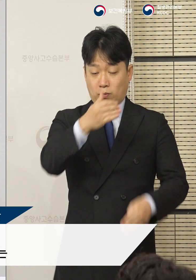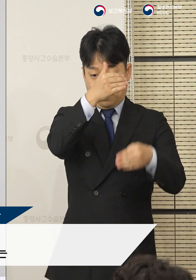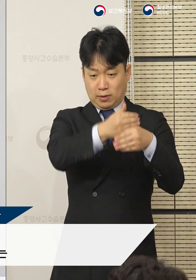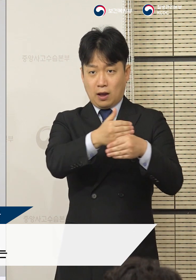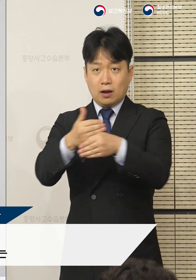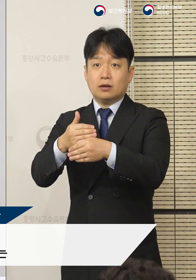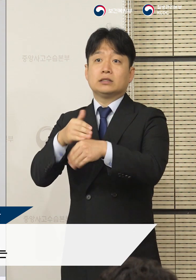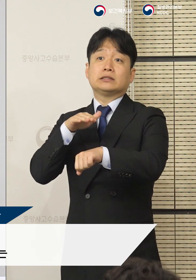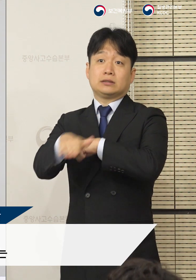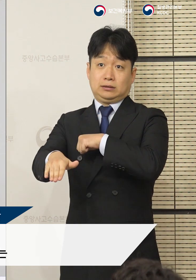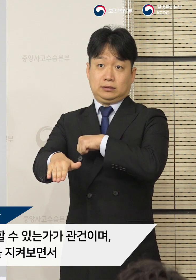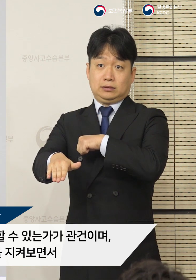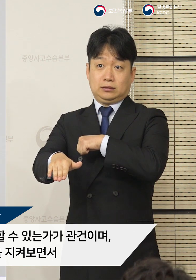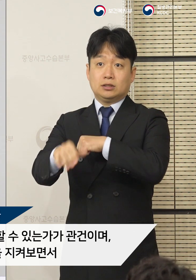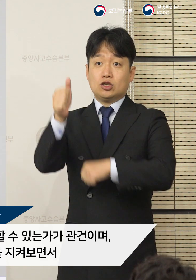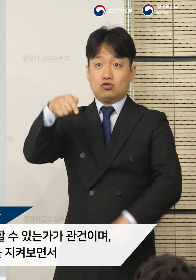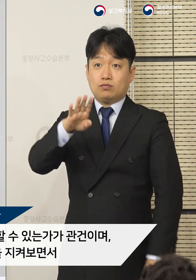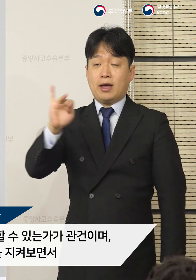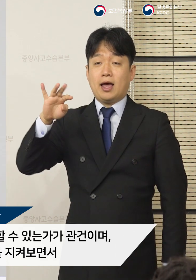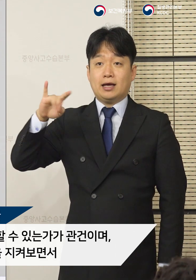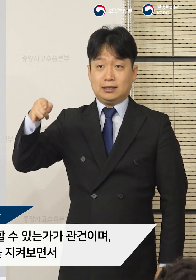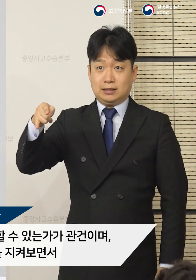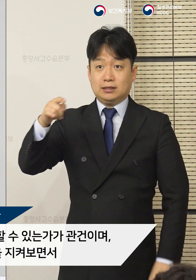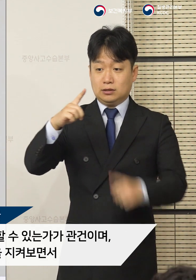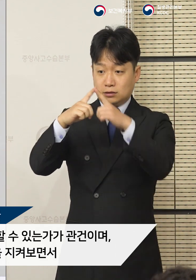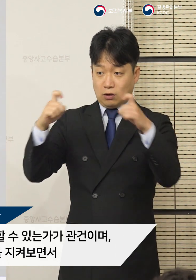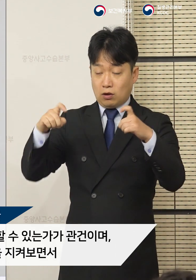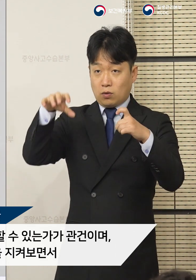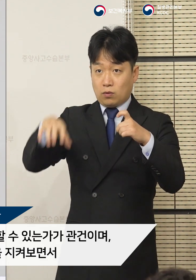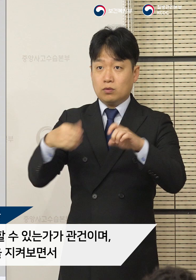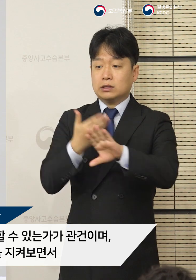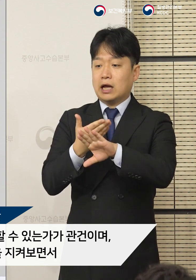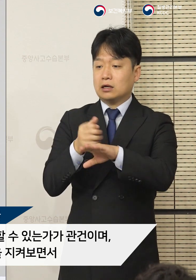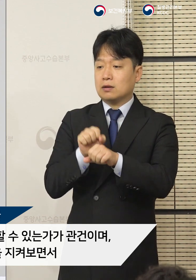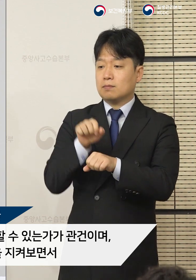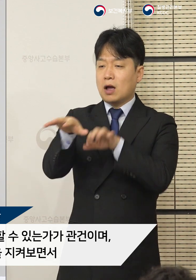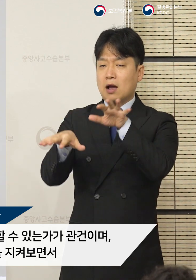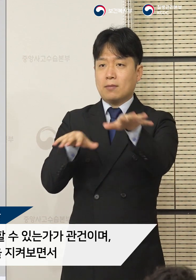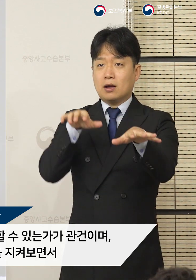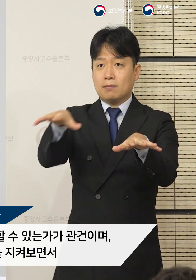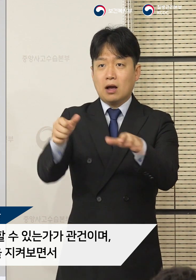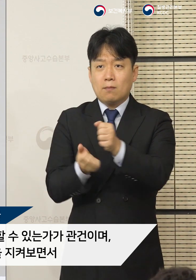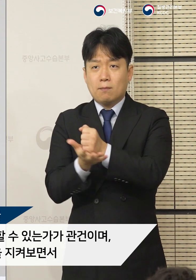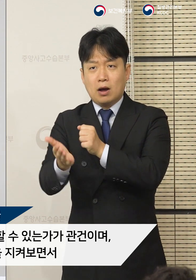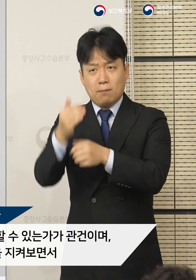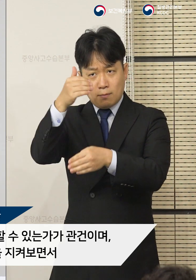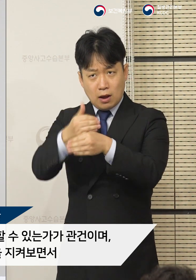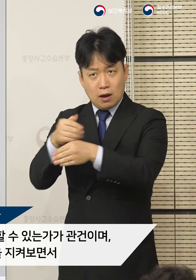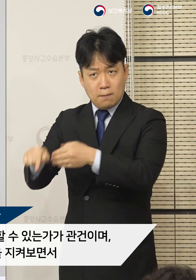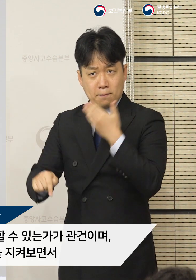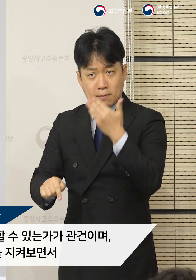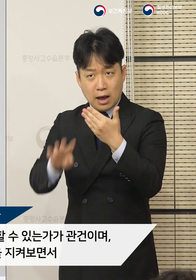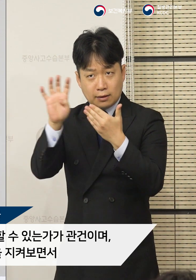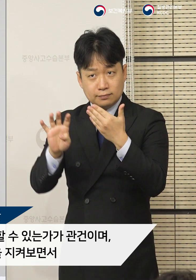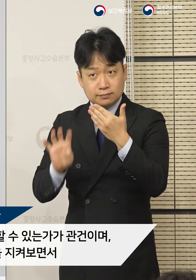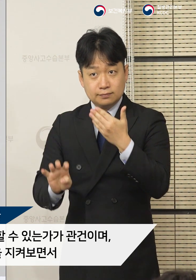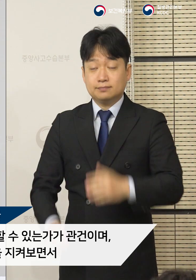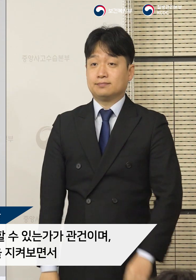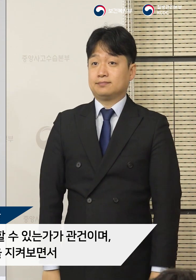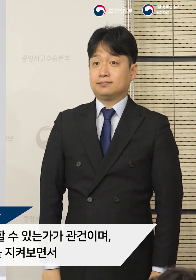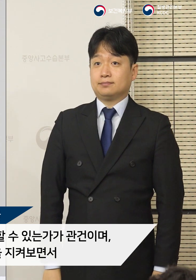봉쇄식 관리를 하고 있는 후베이성 외의 다른 지역에서 코로나19 확산을 억제할 수 있는가가